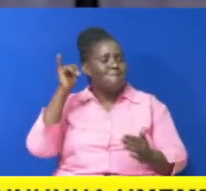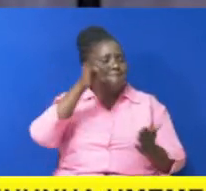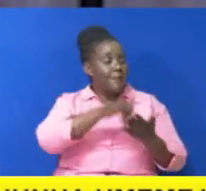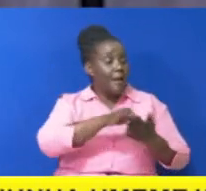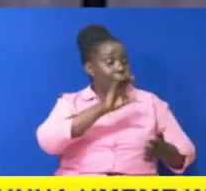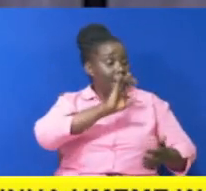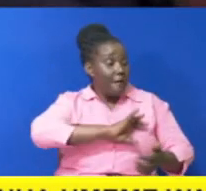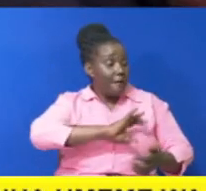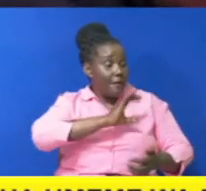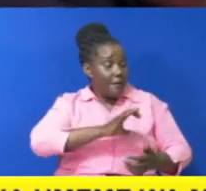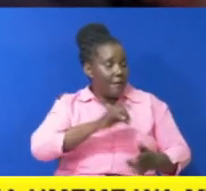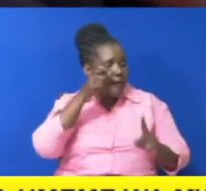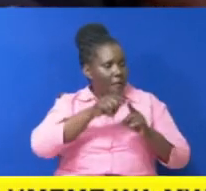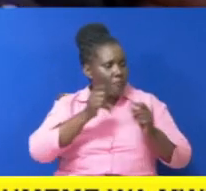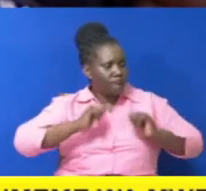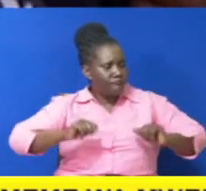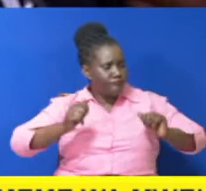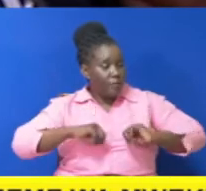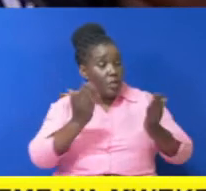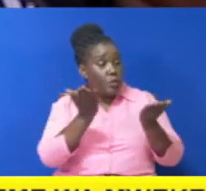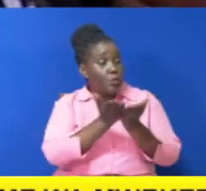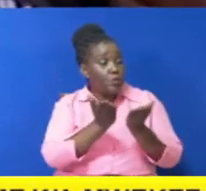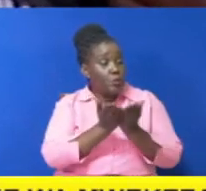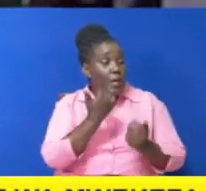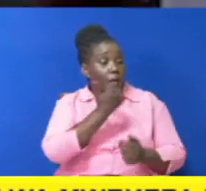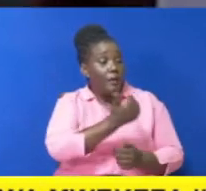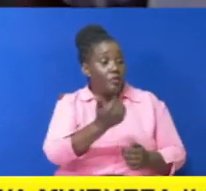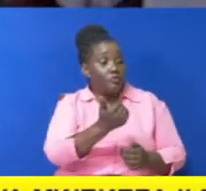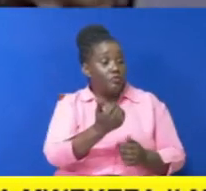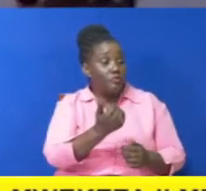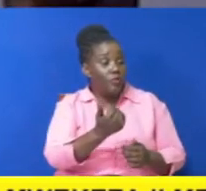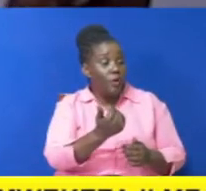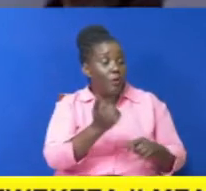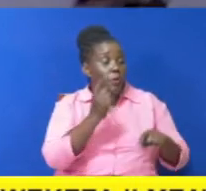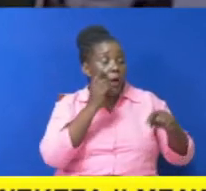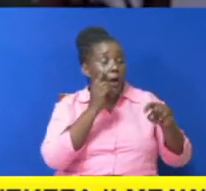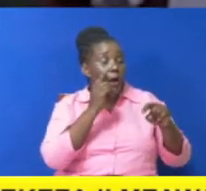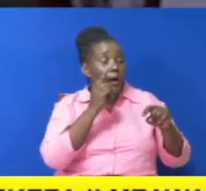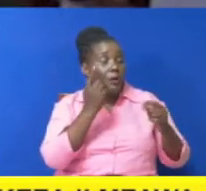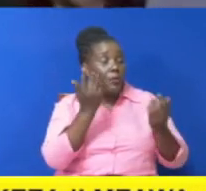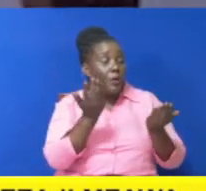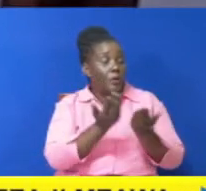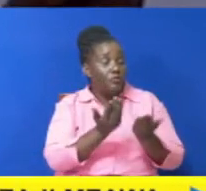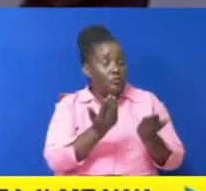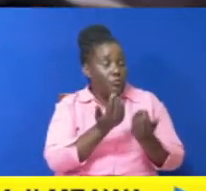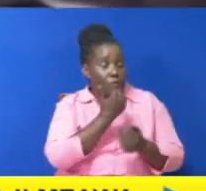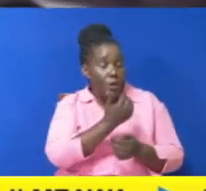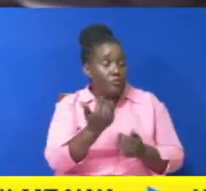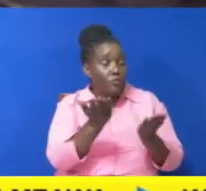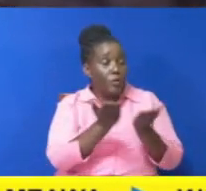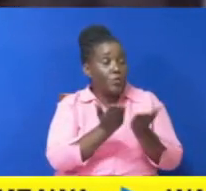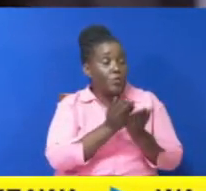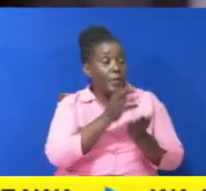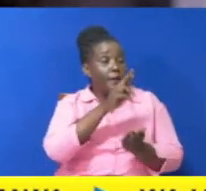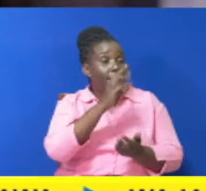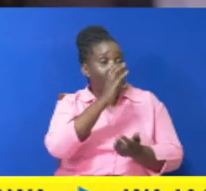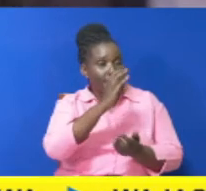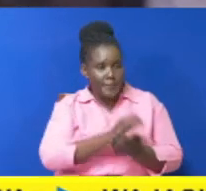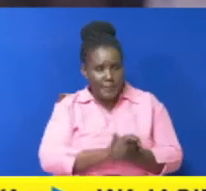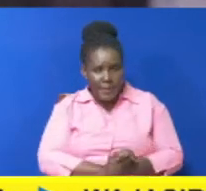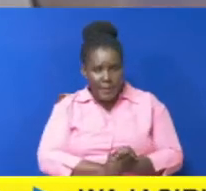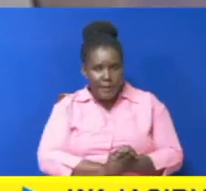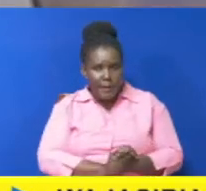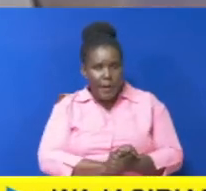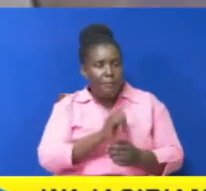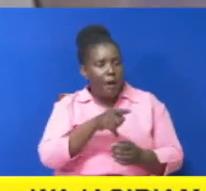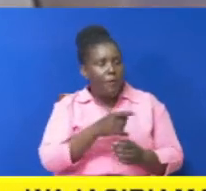chini ya shule maalum iliyokuwa inasimamiwa kanisa, halisababisha maafa kwa baadhi yao miaka mingi iliyopita. Papa